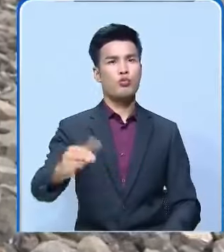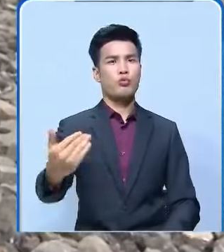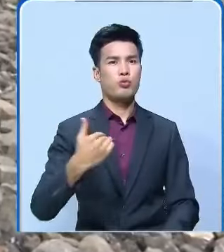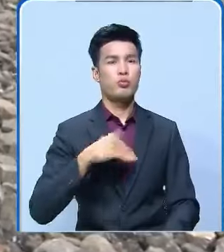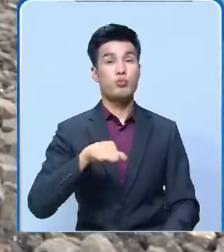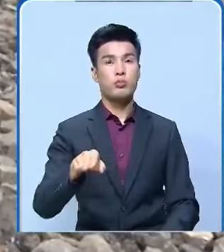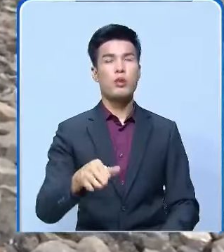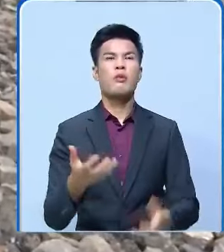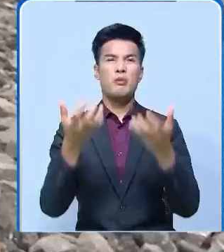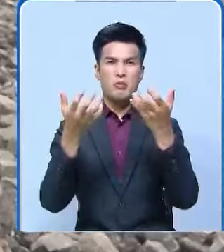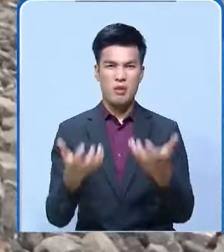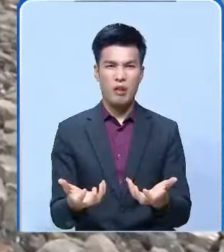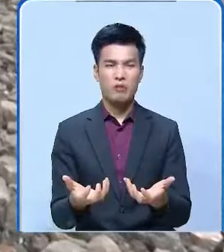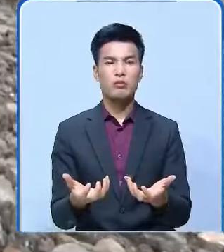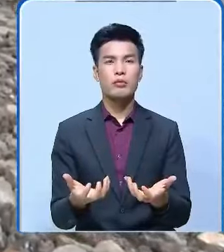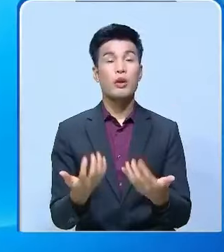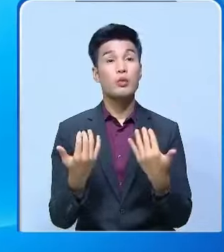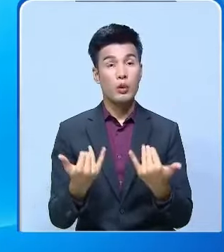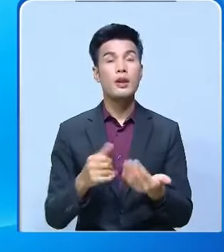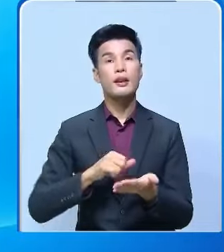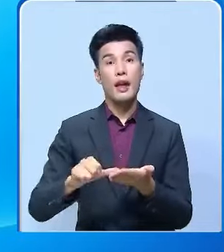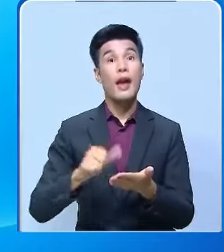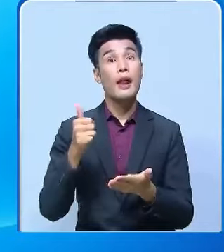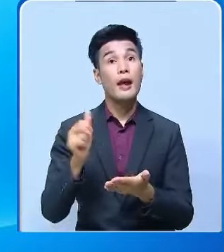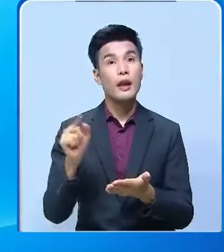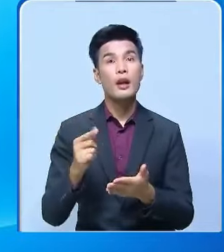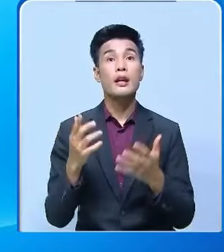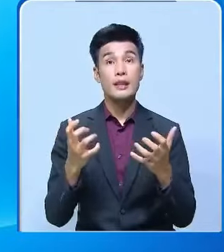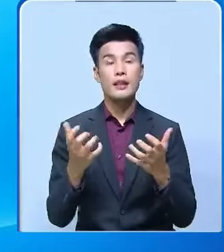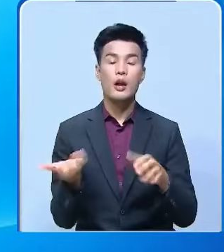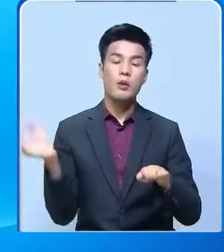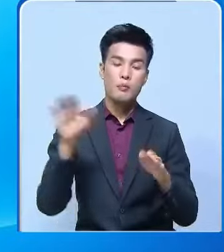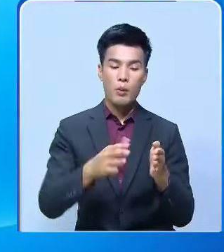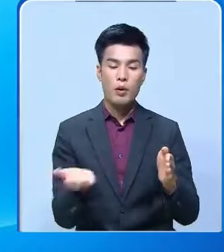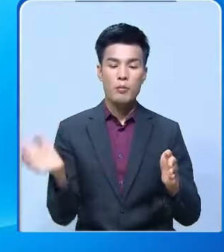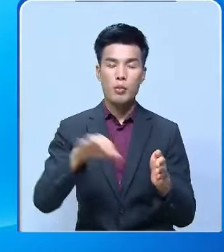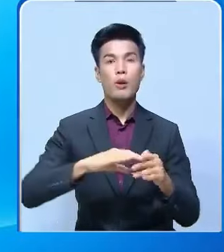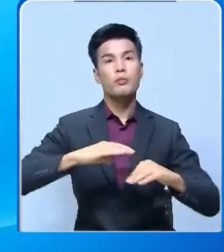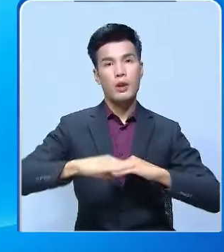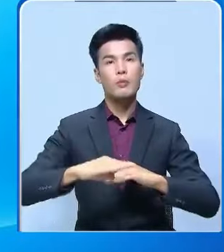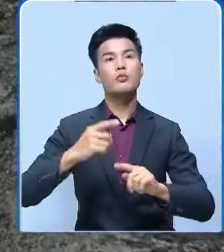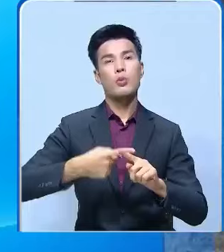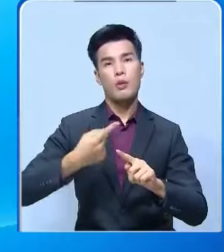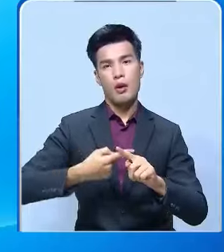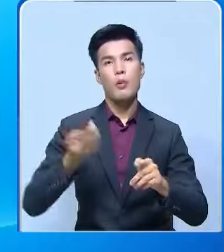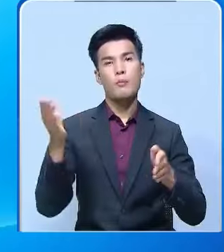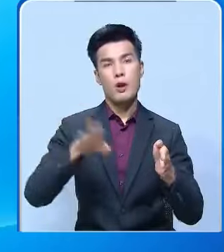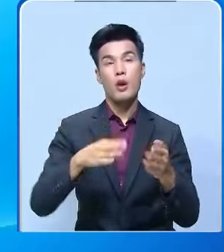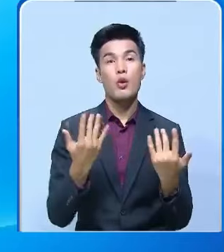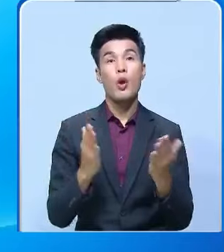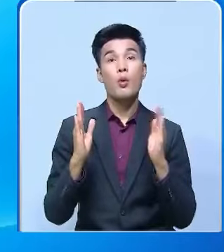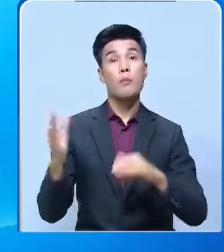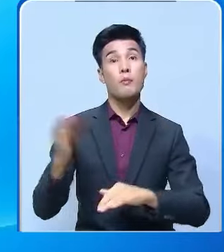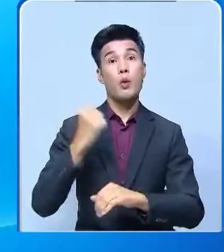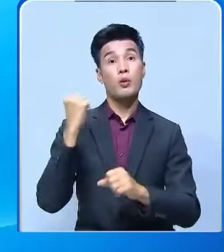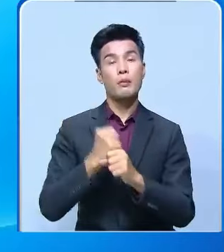นรับน้ำหนักไม่ไหวเบื้องต้นได้แก้ปัญหานำหินคลุกและลูกรังมาเททับไปก่อนชั่วคราวระหว่างรอผู้รับเหม